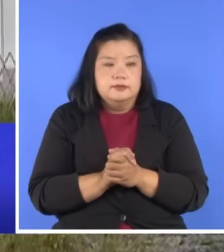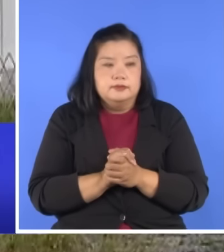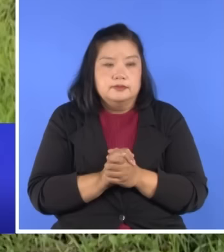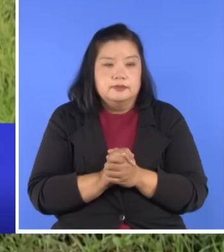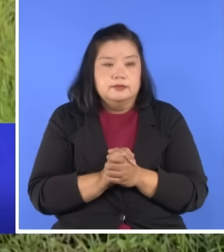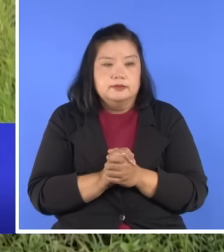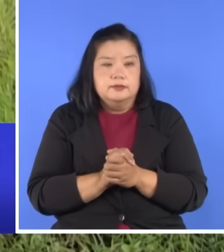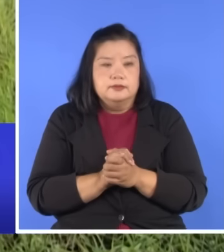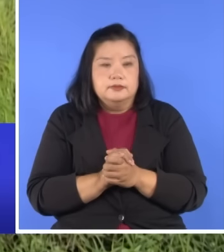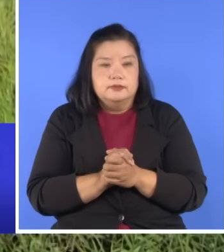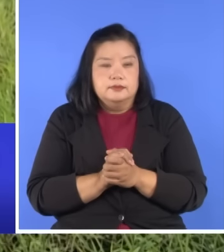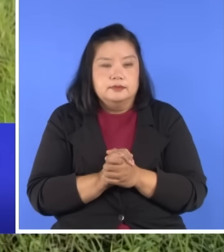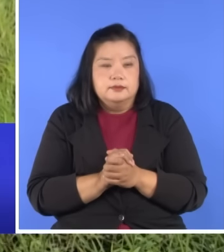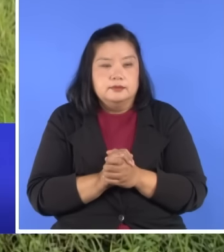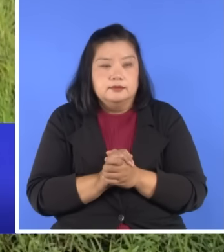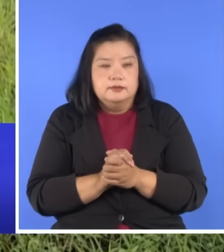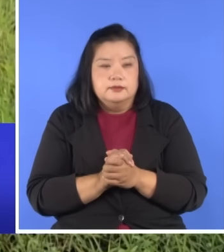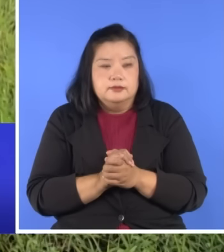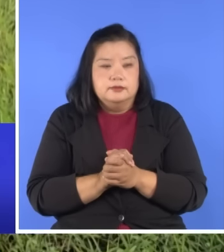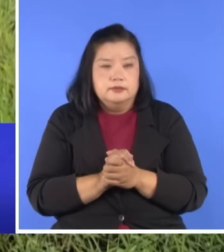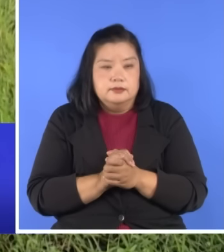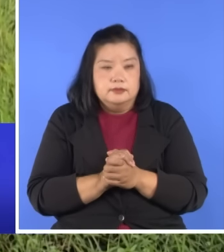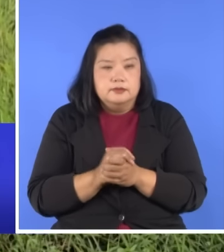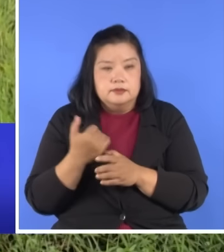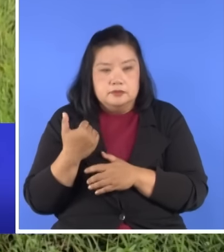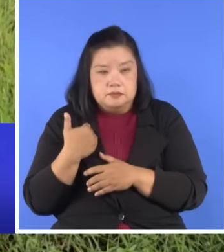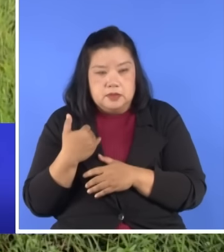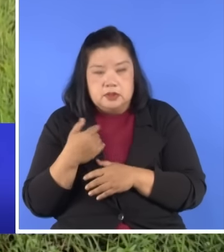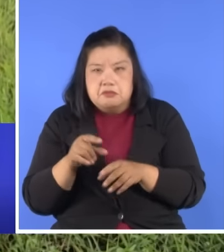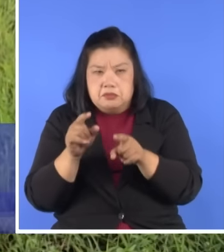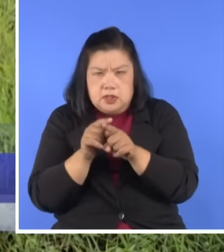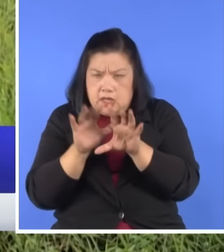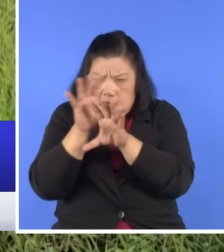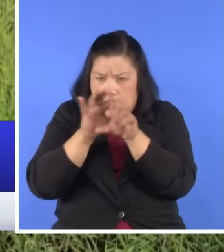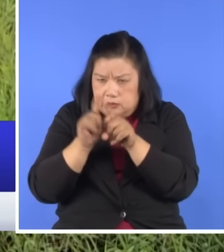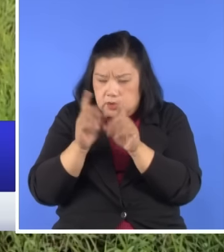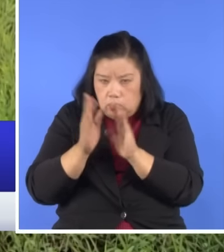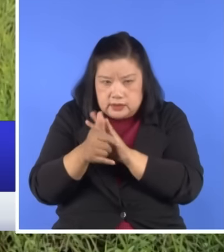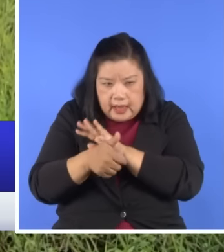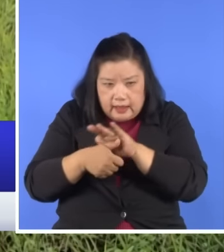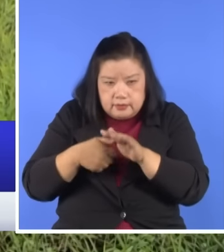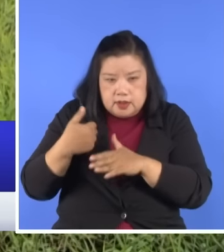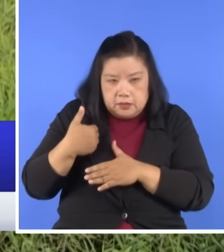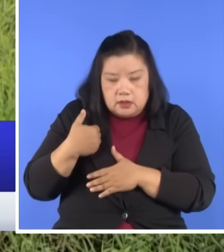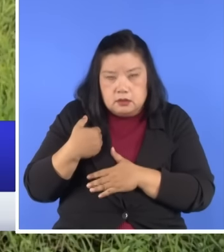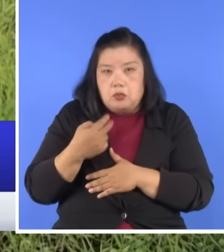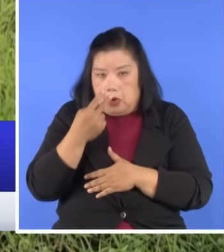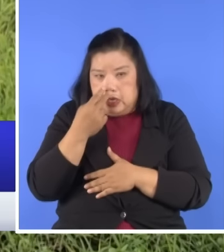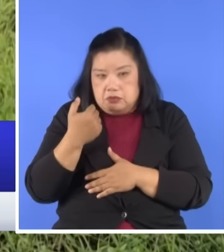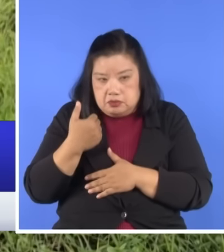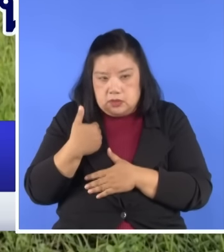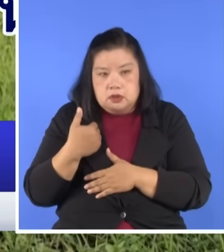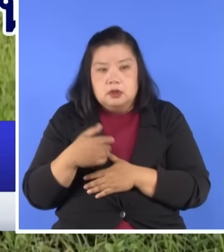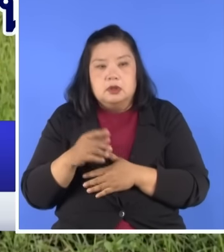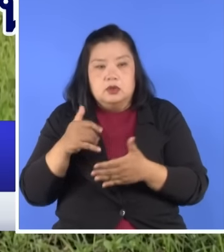ค่ะน้องเขาก็เห็นเว้ยเหมือนมีคนเข้ามาหรือเปล่าตรงนี้พี่ก็เลยเดินกันไปหลังบ้านพอปีนมองข้าม